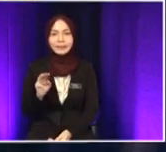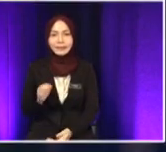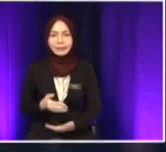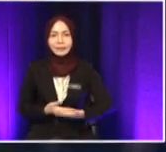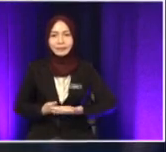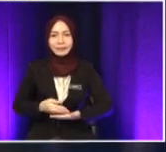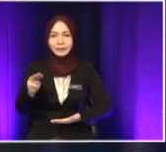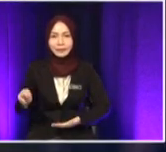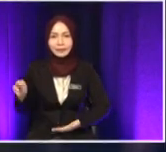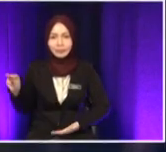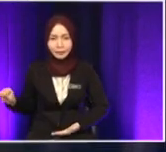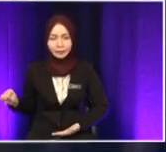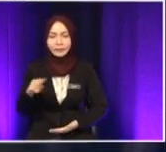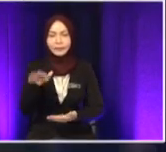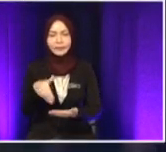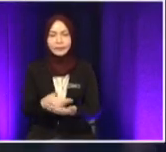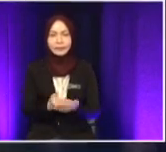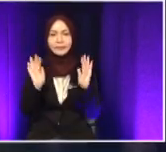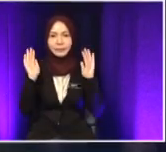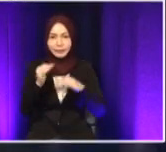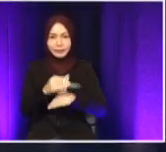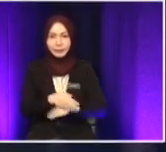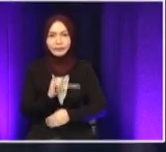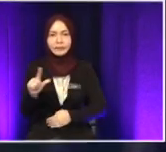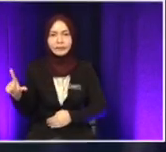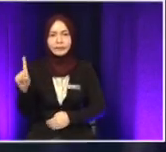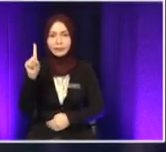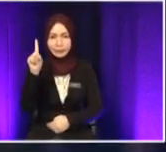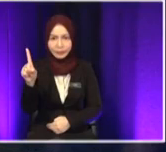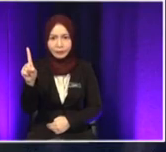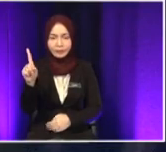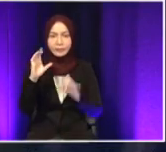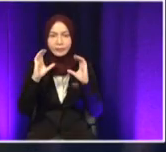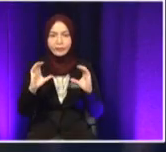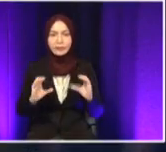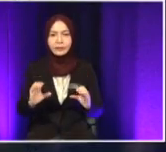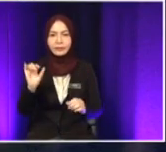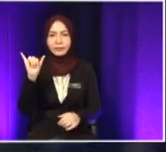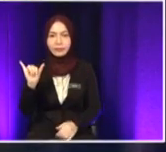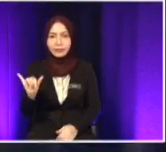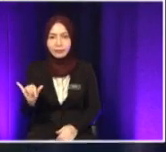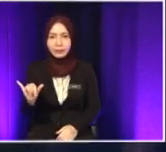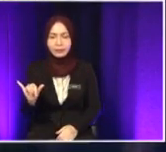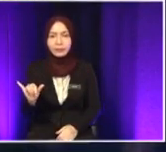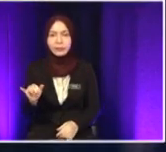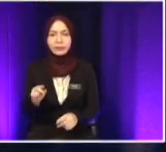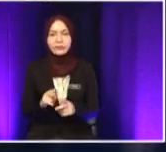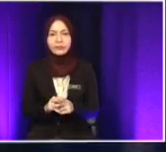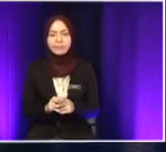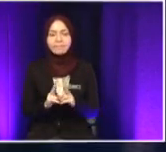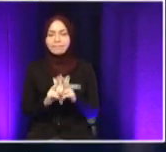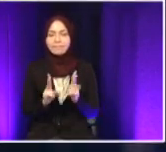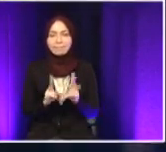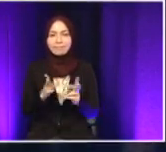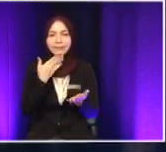salat adalah satu bentuk hiburan yang paling ampuh untuk diri kita ya jadi hiburkanlah